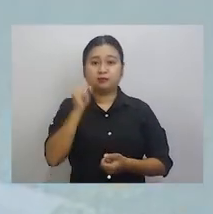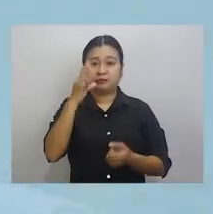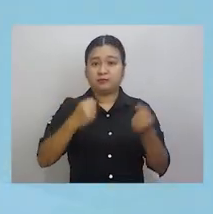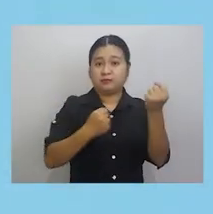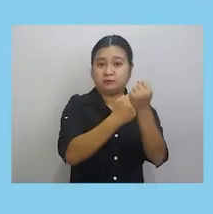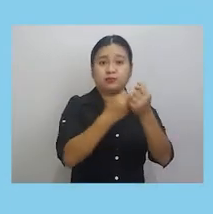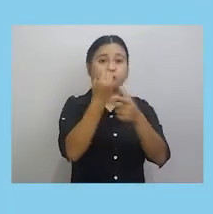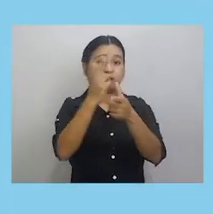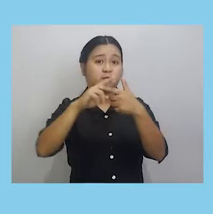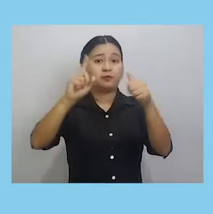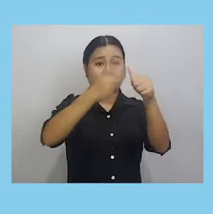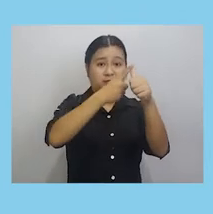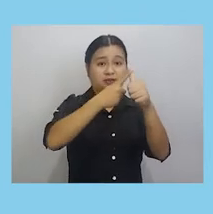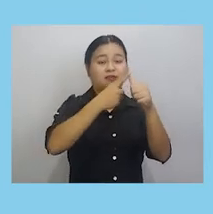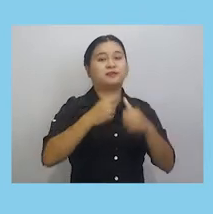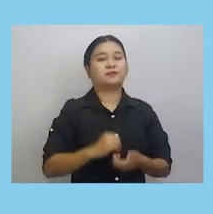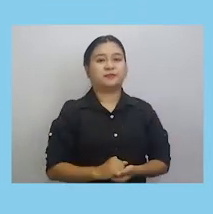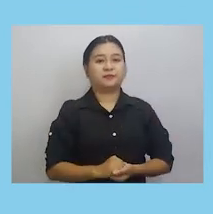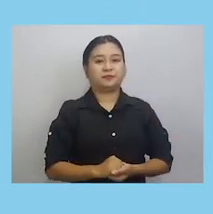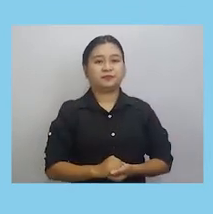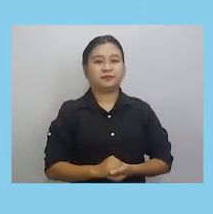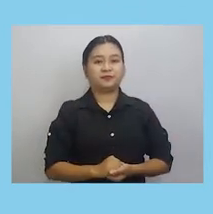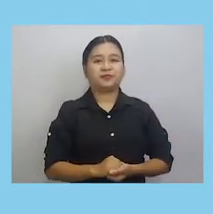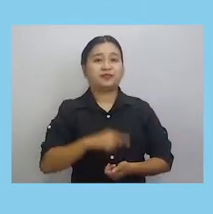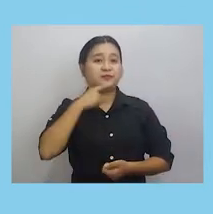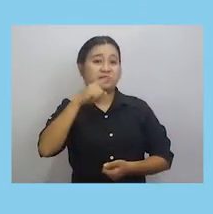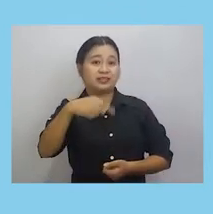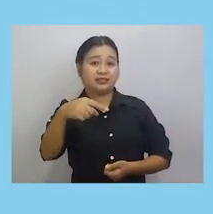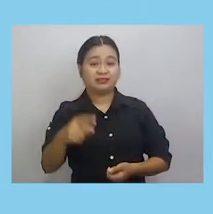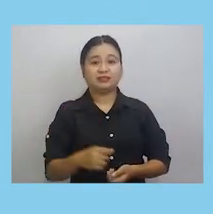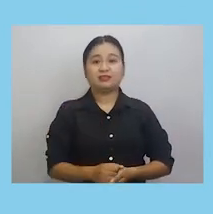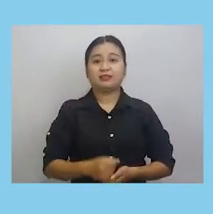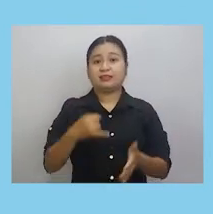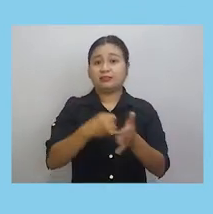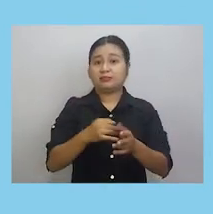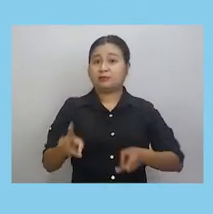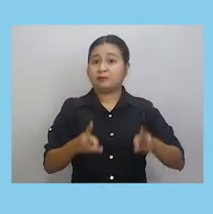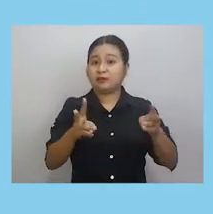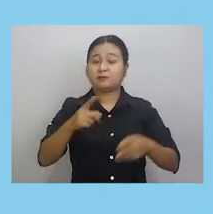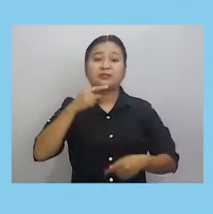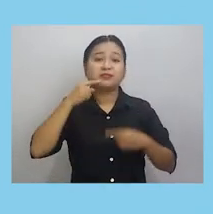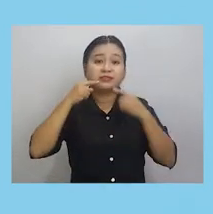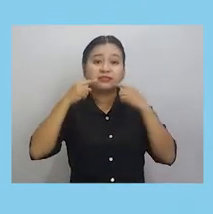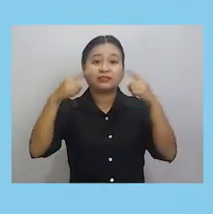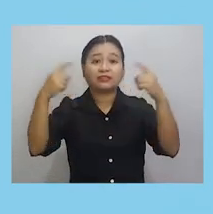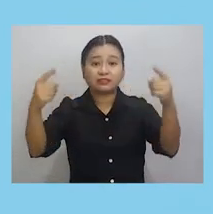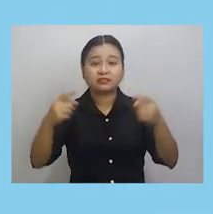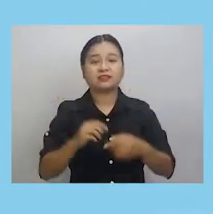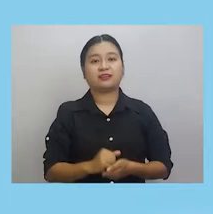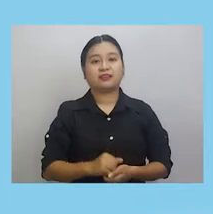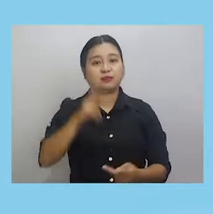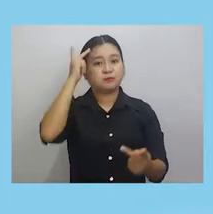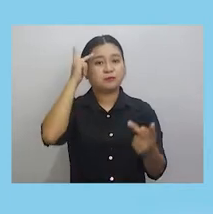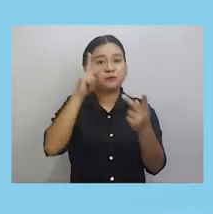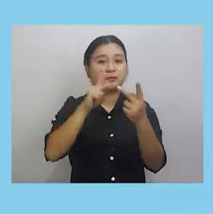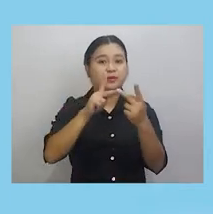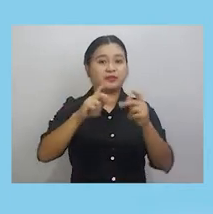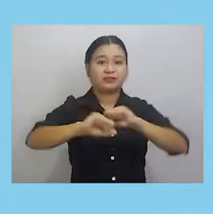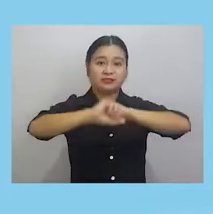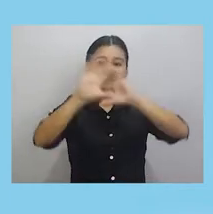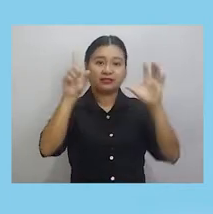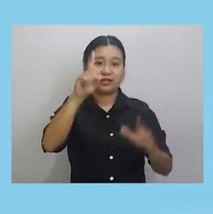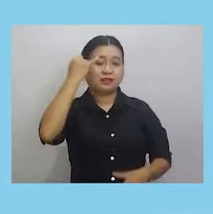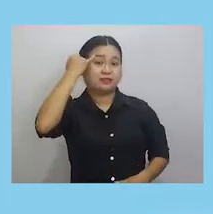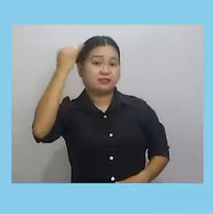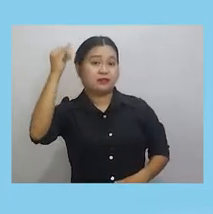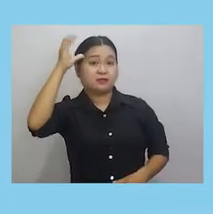pangunahin. Paglalahad, ito ay isang paraan ng pagpapahayag na naglalayong linawin ang isang ideya o